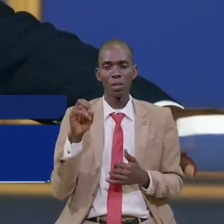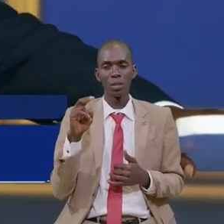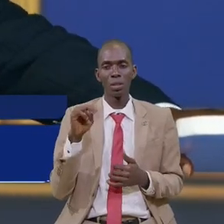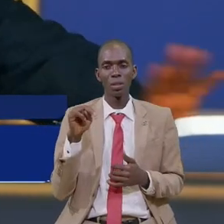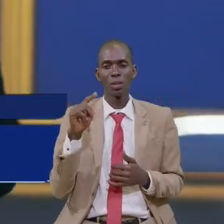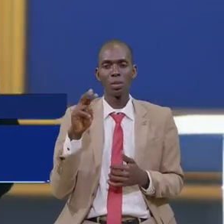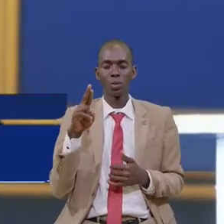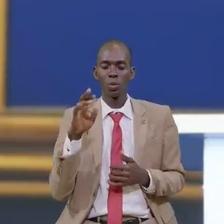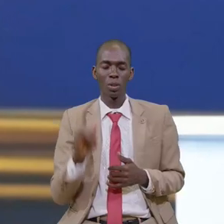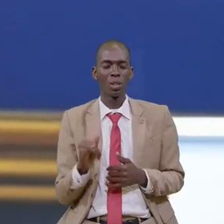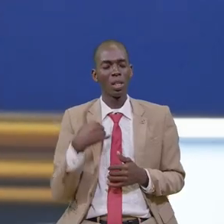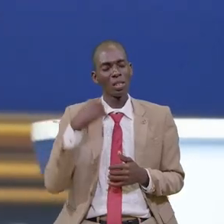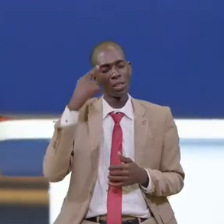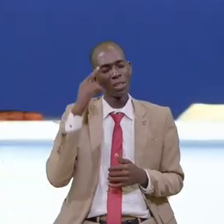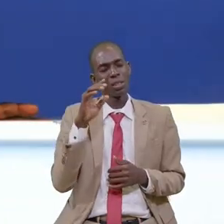en 1903 environ,